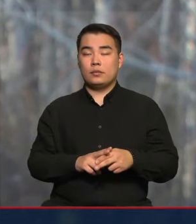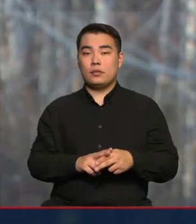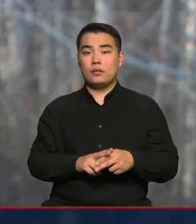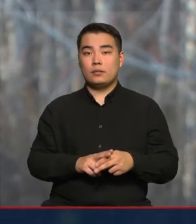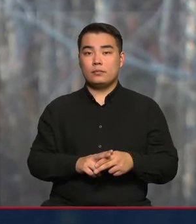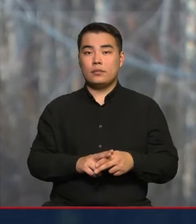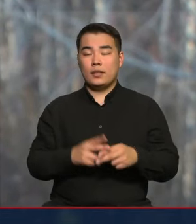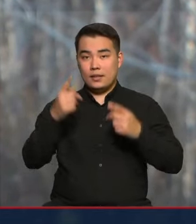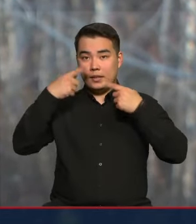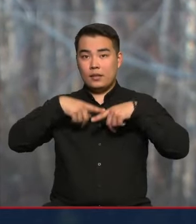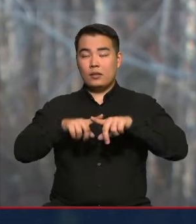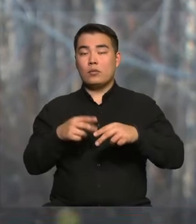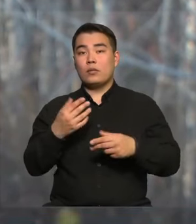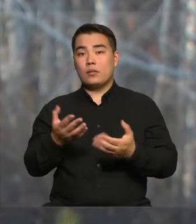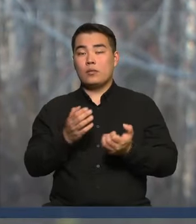басаяғы техника аламыз.